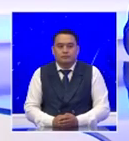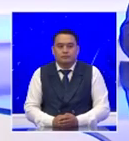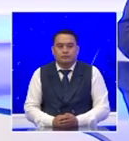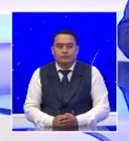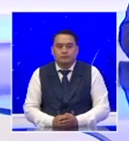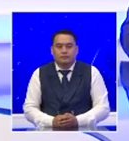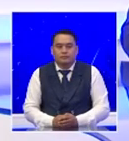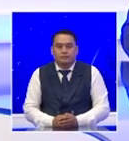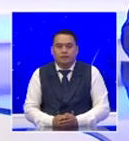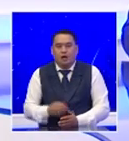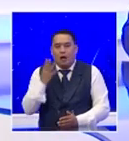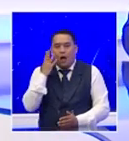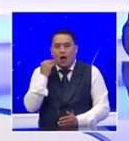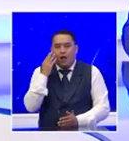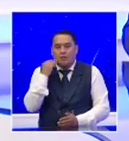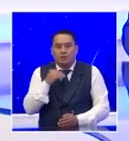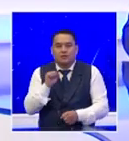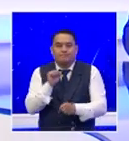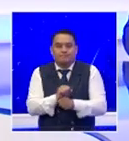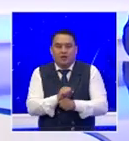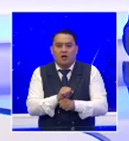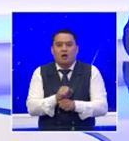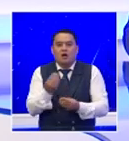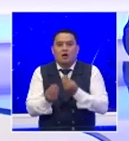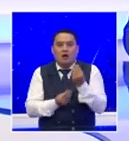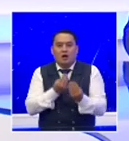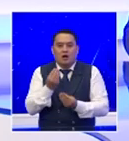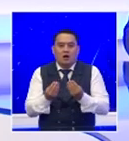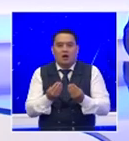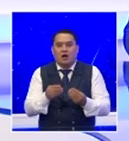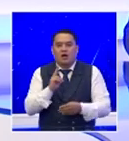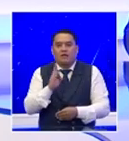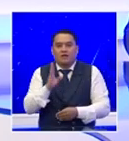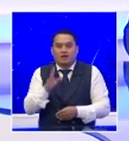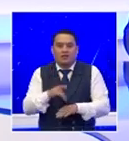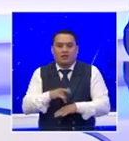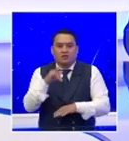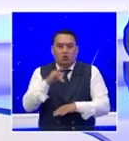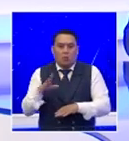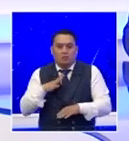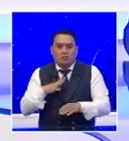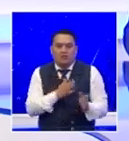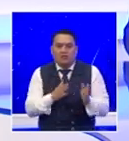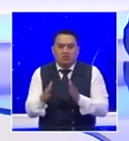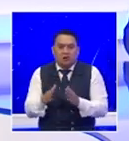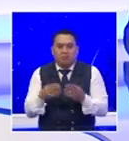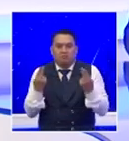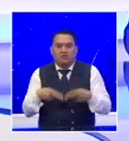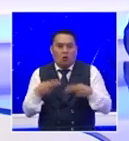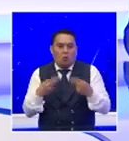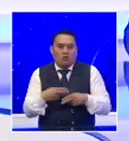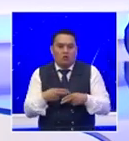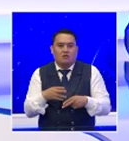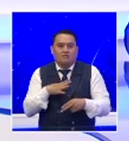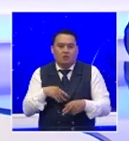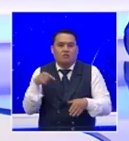В Алматы пресечена деятельность подпольного казино. В одной из квартир жилого комплекса «Нурлатау» была налажена система пропуска клиентов,